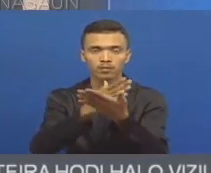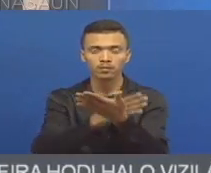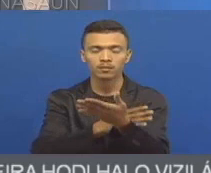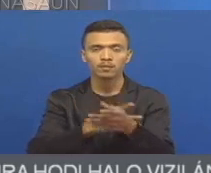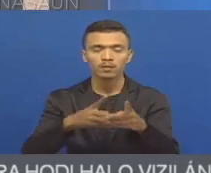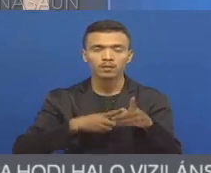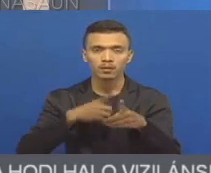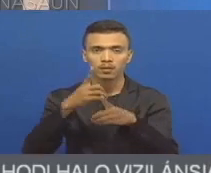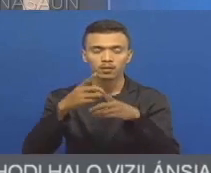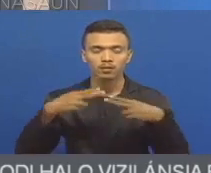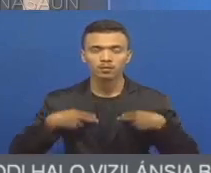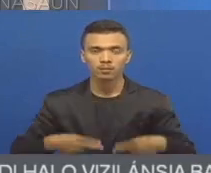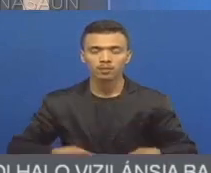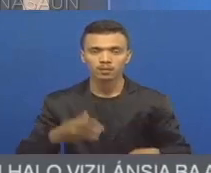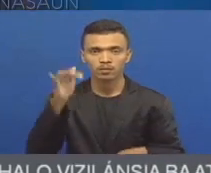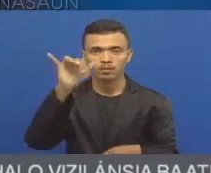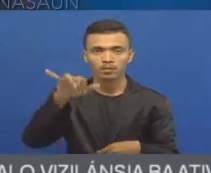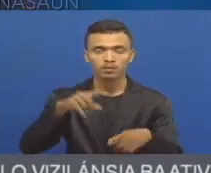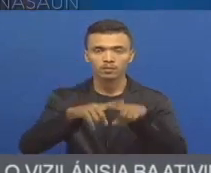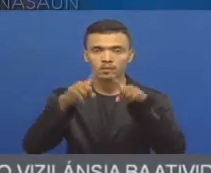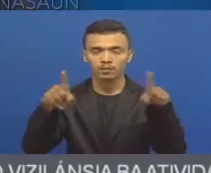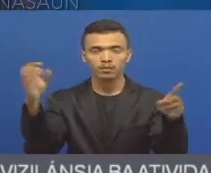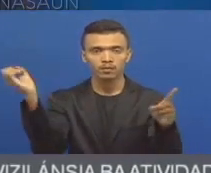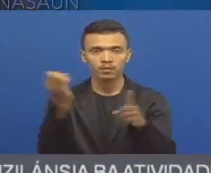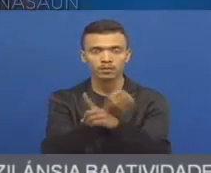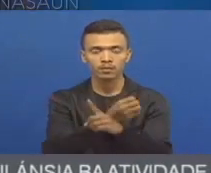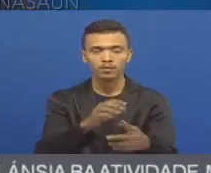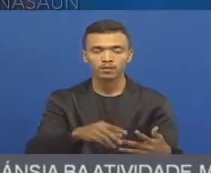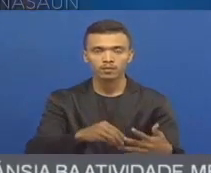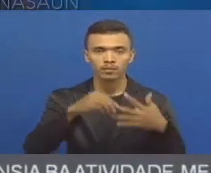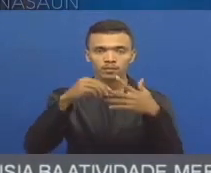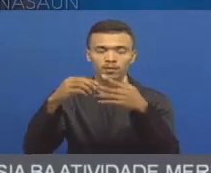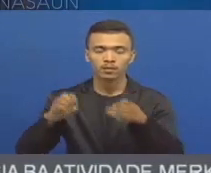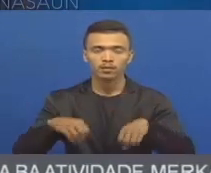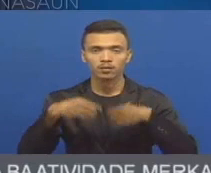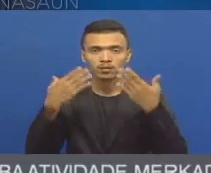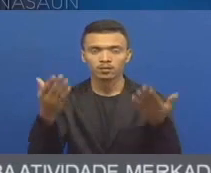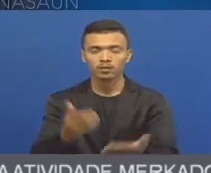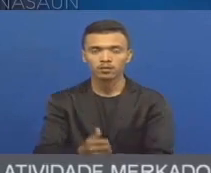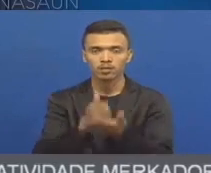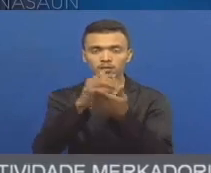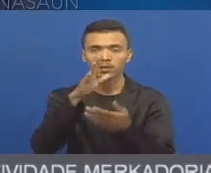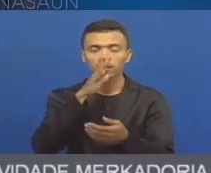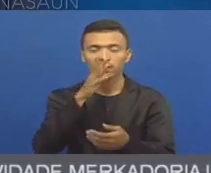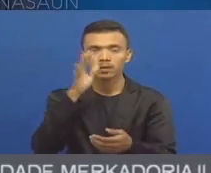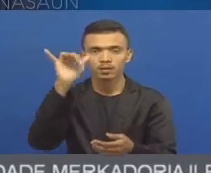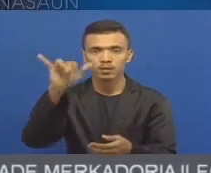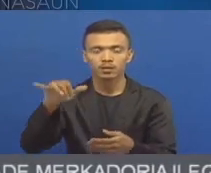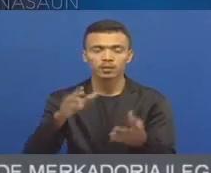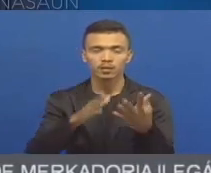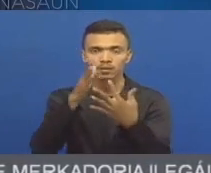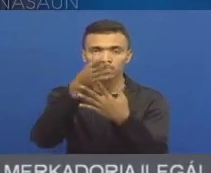sira mai ben ini ya objektif prinsipal mak balio atau yang satu tulun inan sira para bele